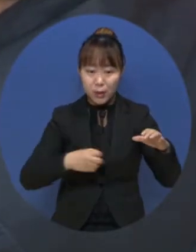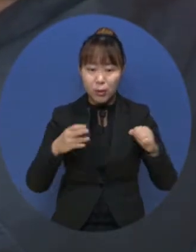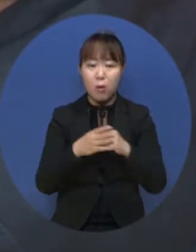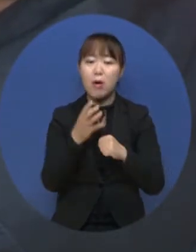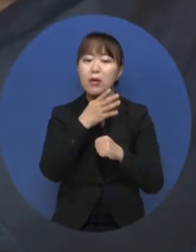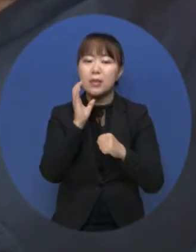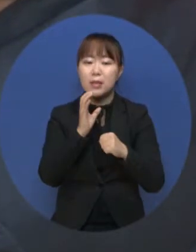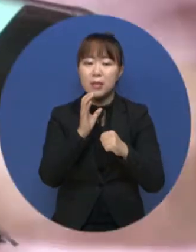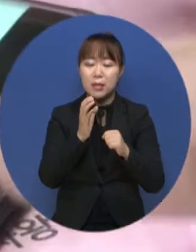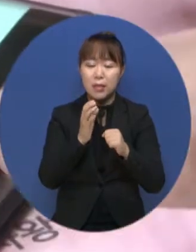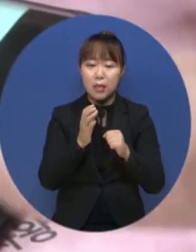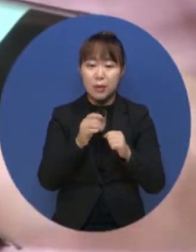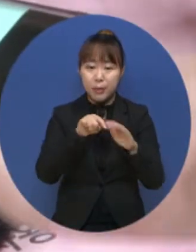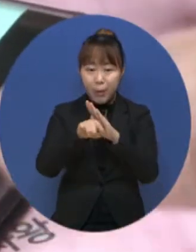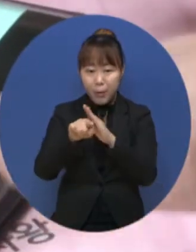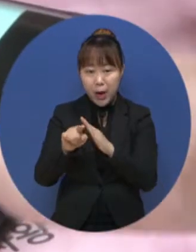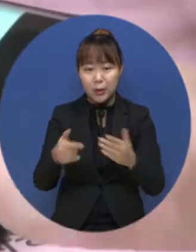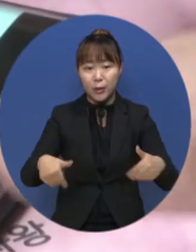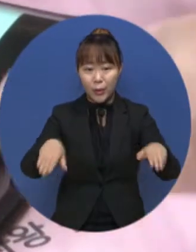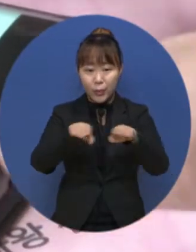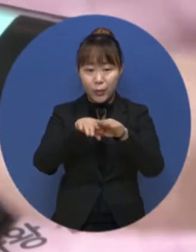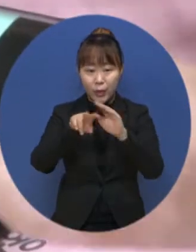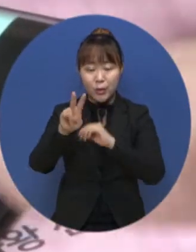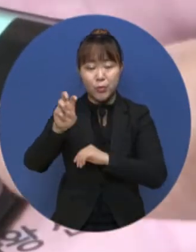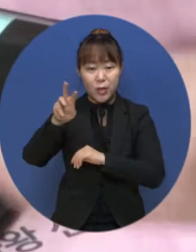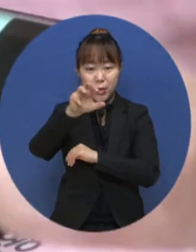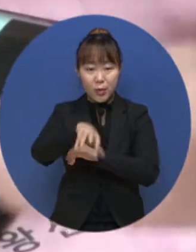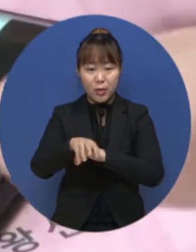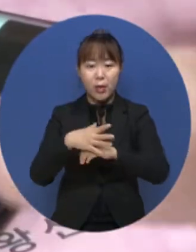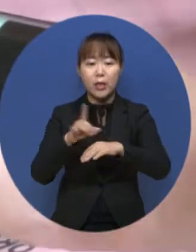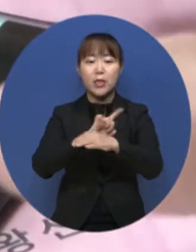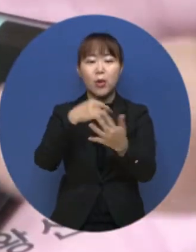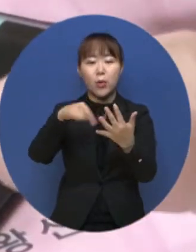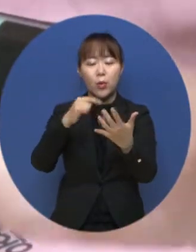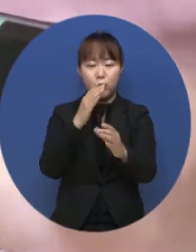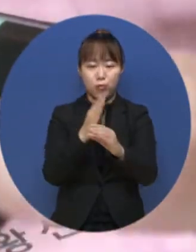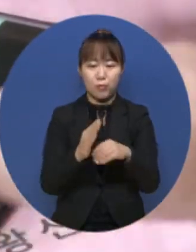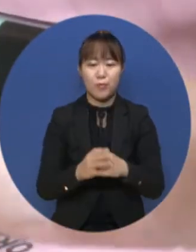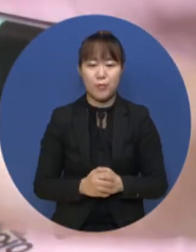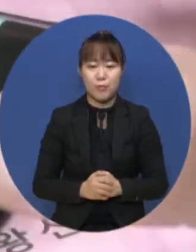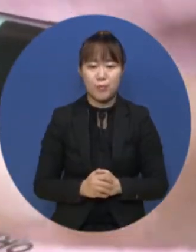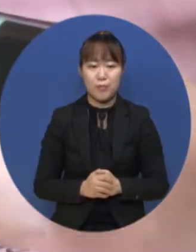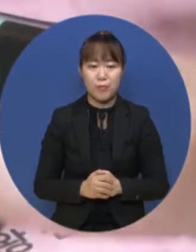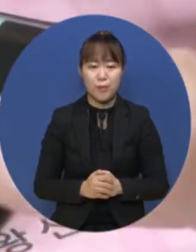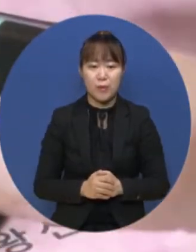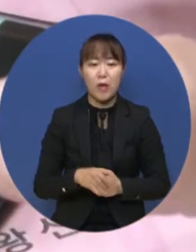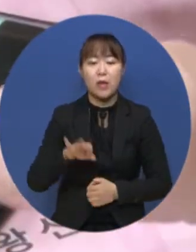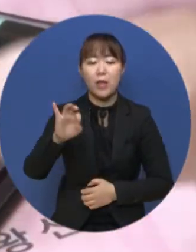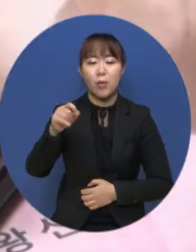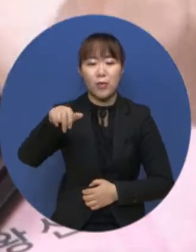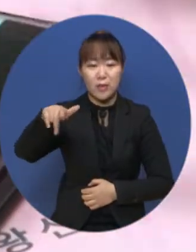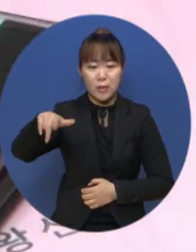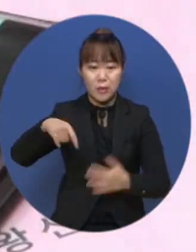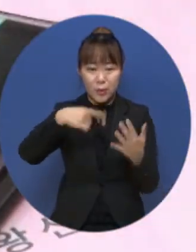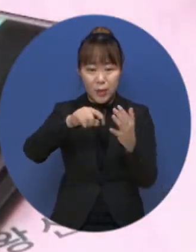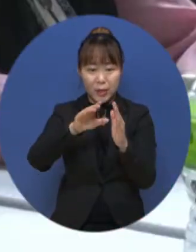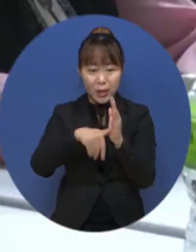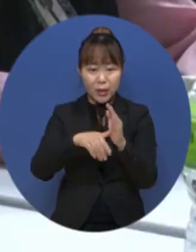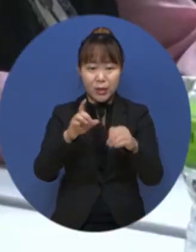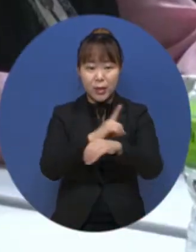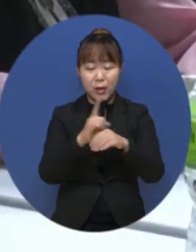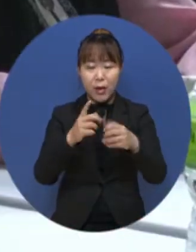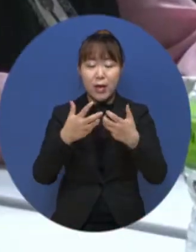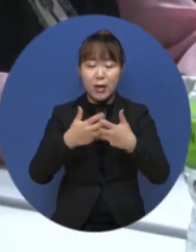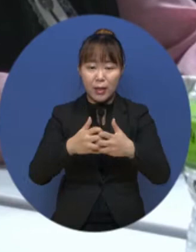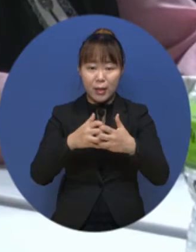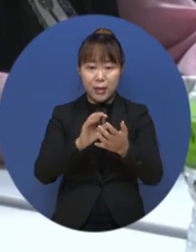이용시설 23곳에서 디지털 교육을 운영하고 있습니다. 키오스크 교육에서는 디지털